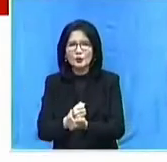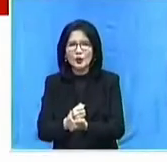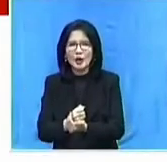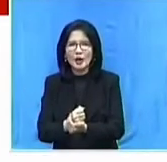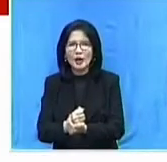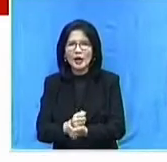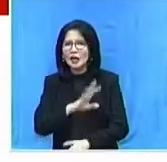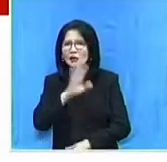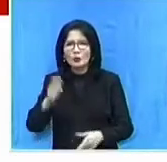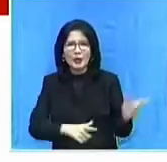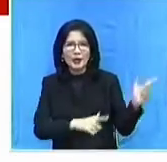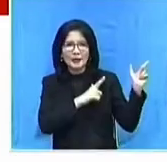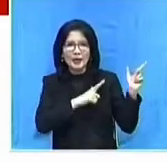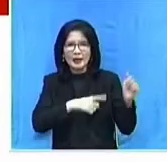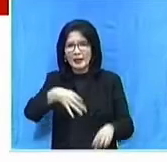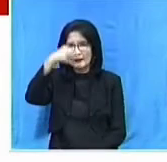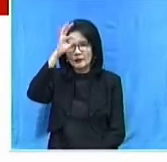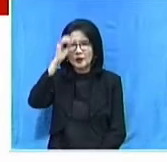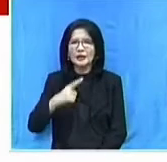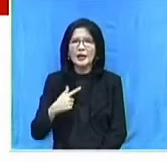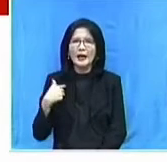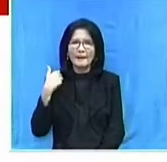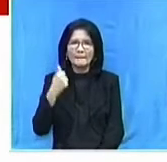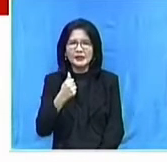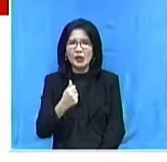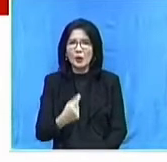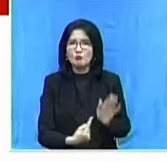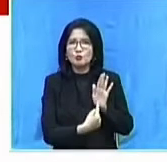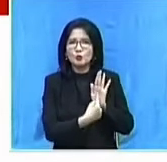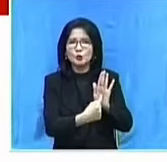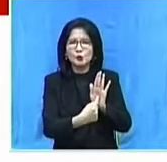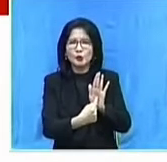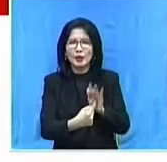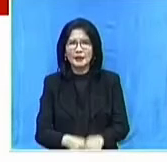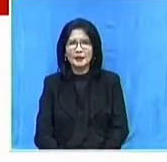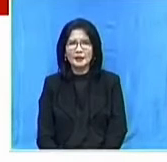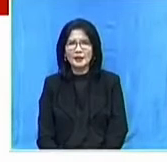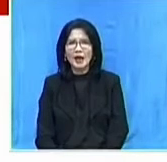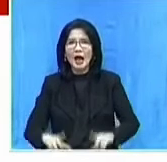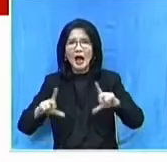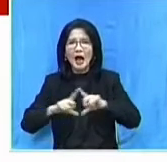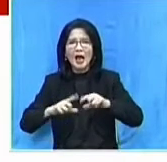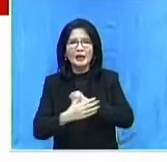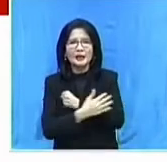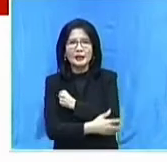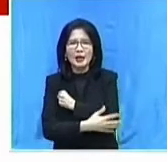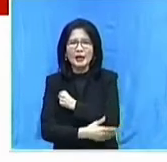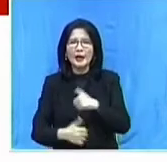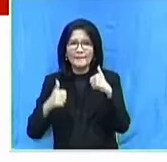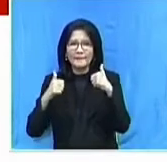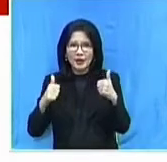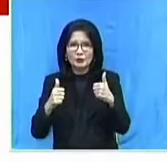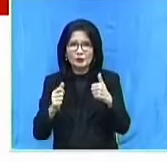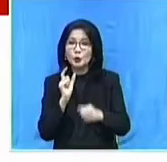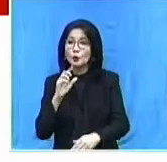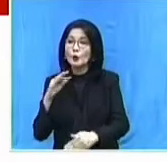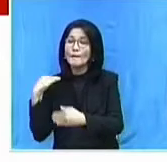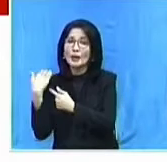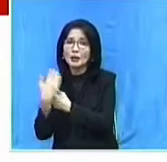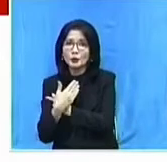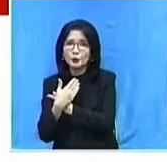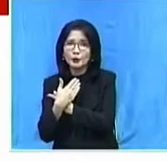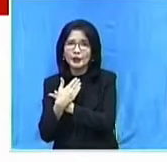setiap personel TNI dan Polri dapat menampilkan sosok aparat negara yang Humanis dalam melindungi